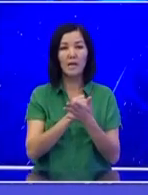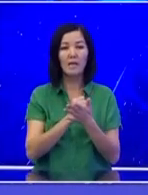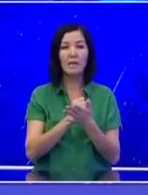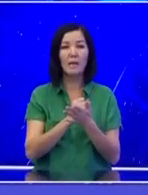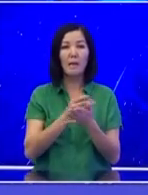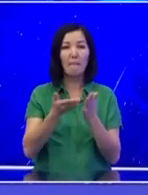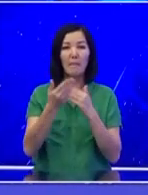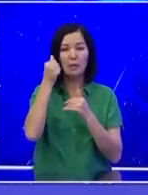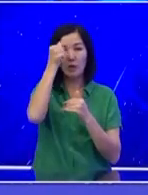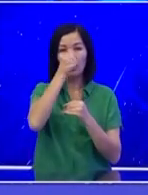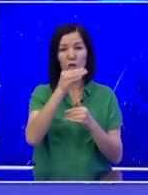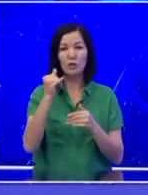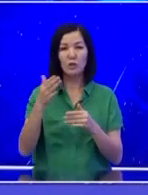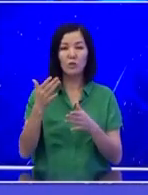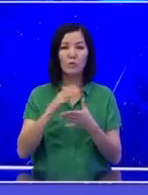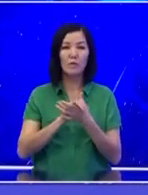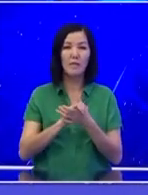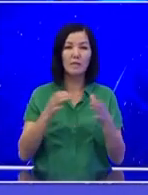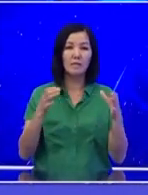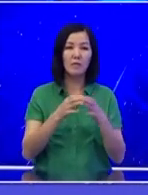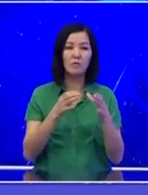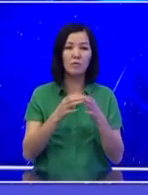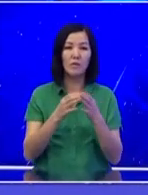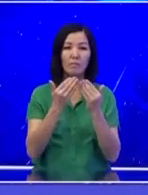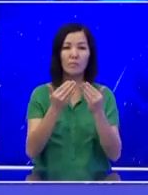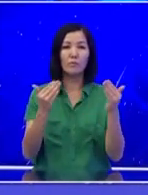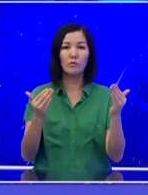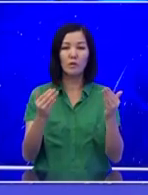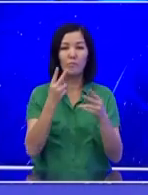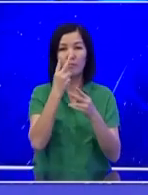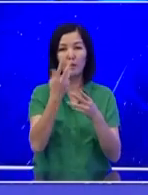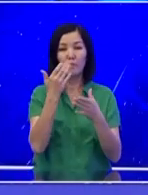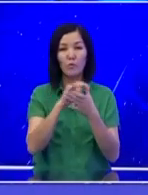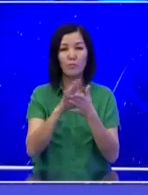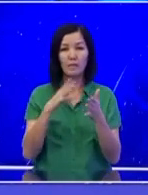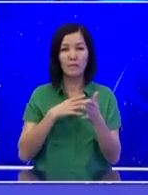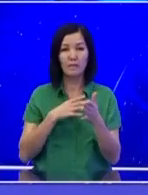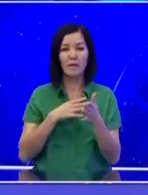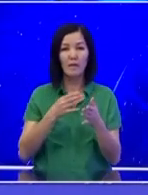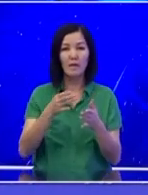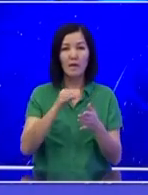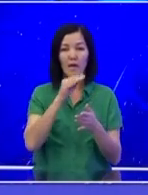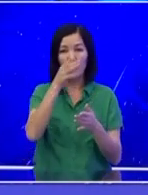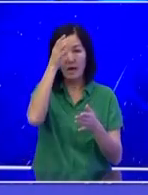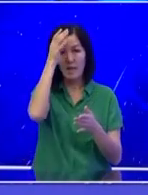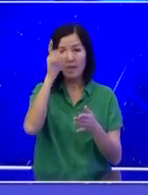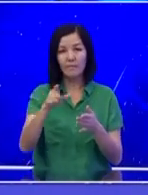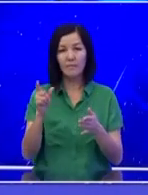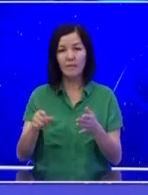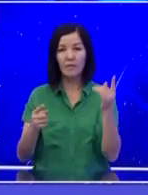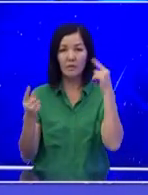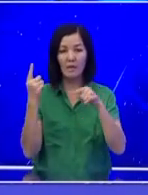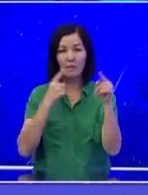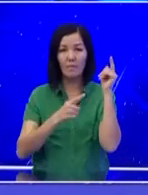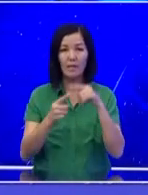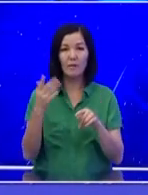экспедиция барысында жетісулық ілиястанушылар бірқатарын әдебиетін сүйіншілеп алып келді. Енді ғалымдар сол шығармаларынан анимациялық